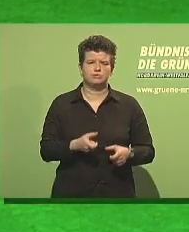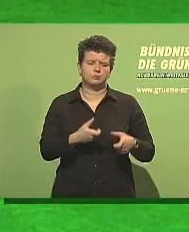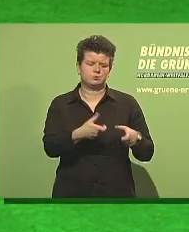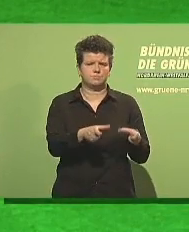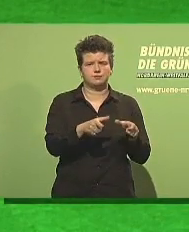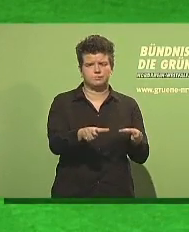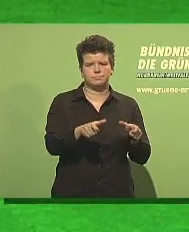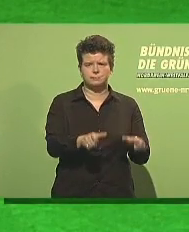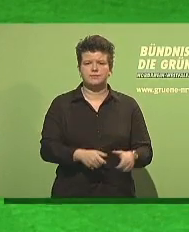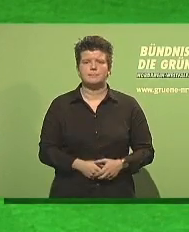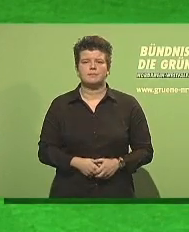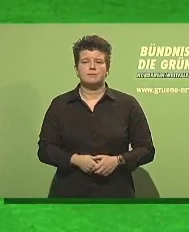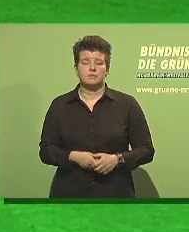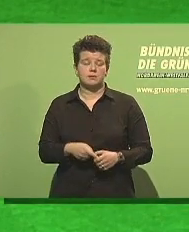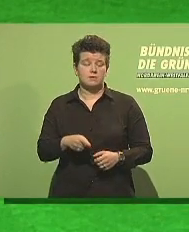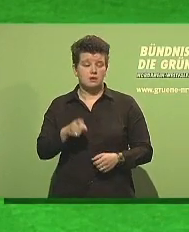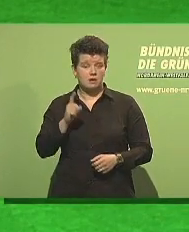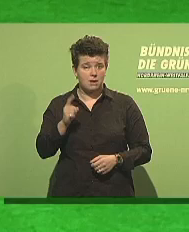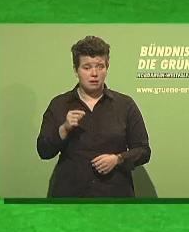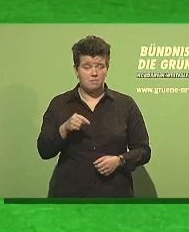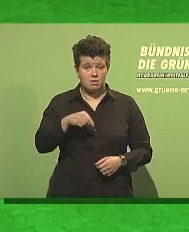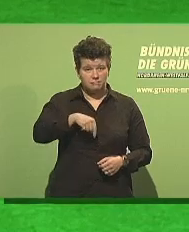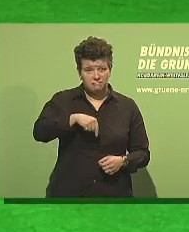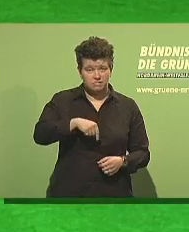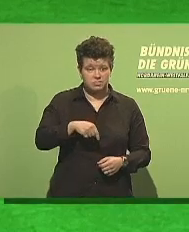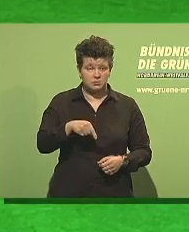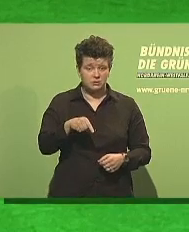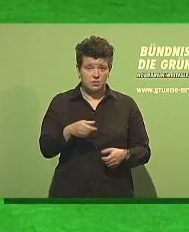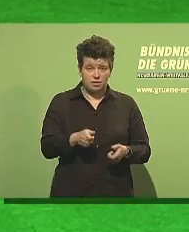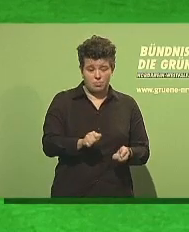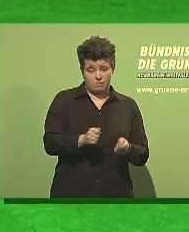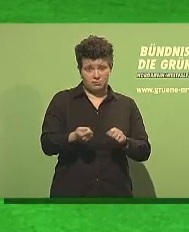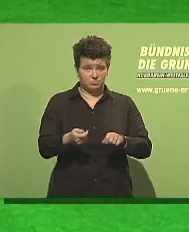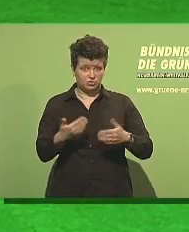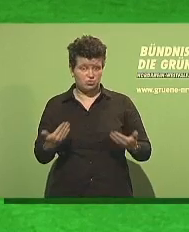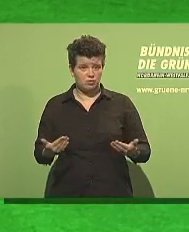Es ist mir unbegreiflich, wie sich danach weitgehend,